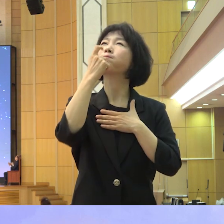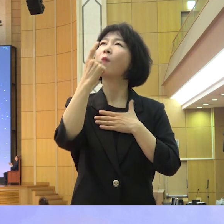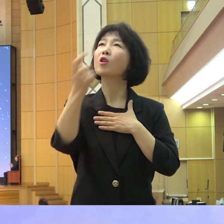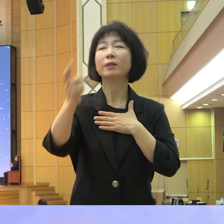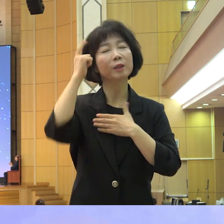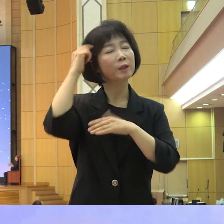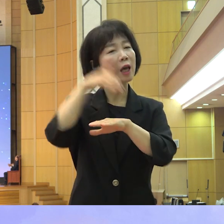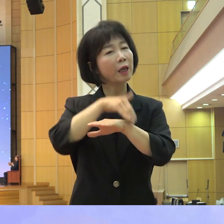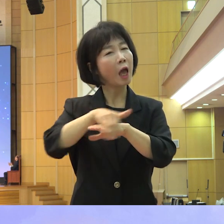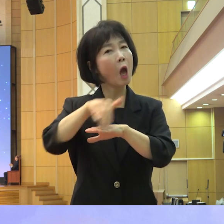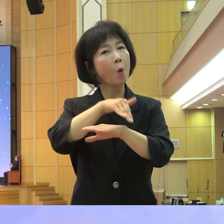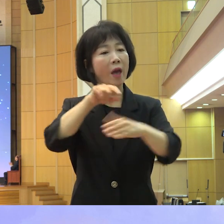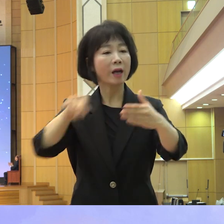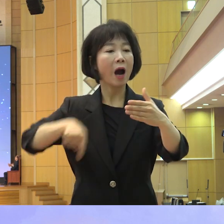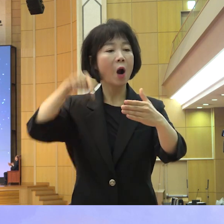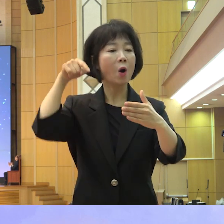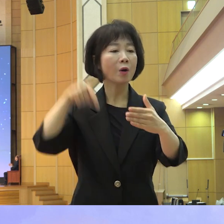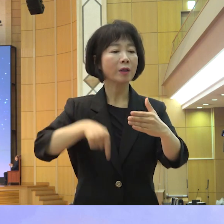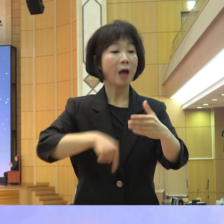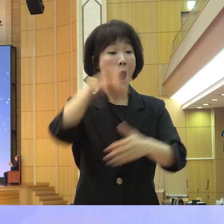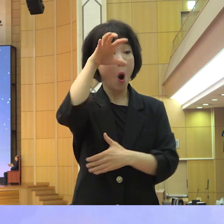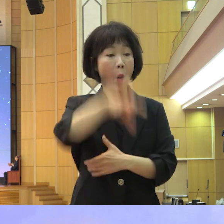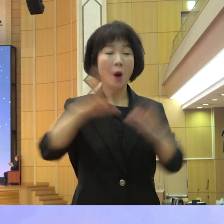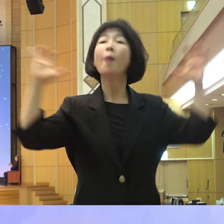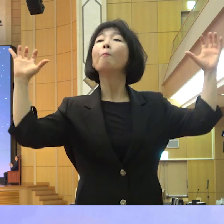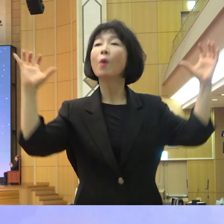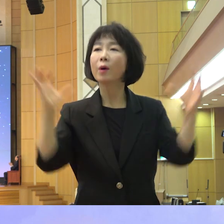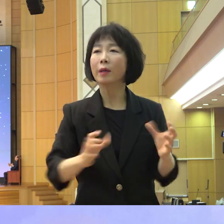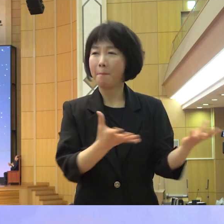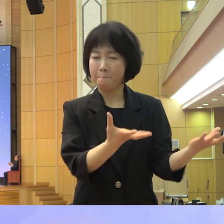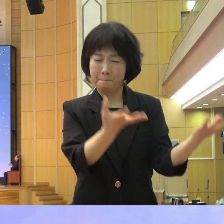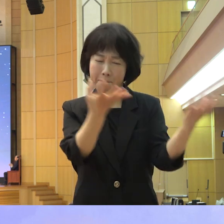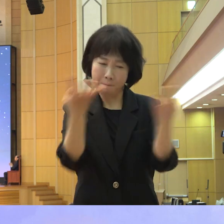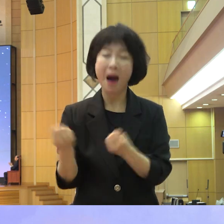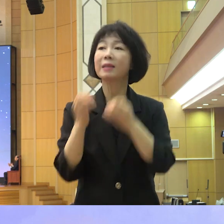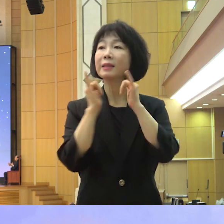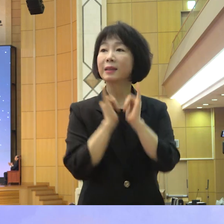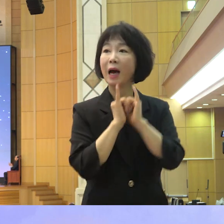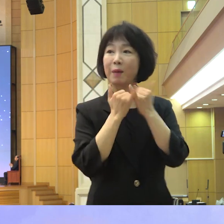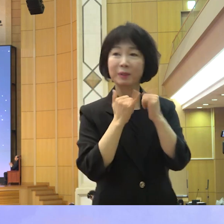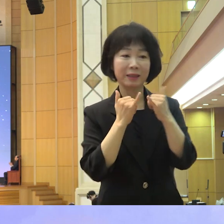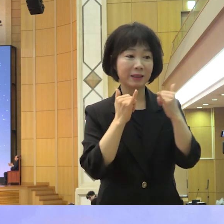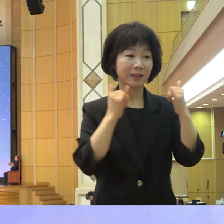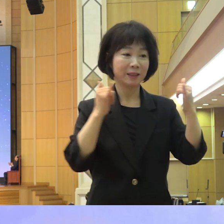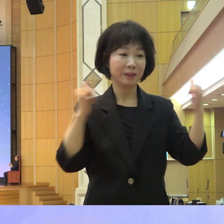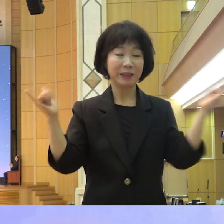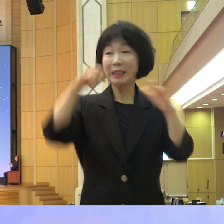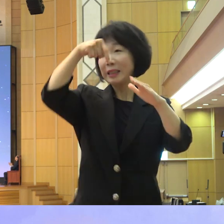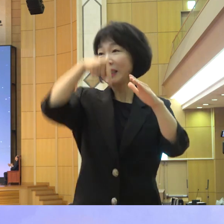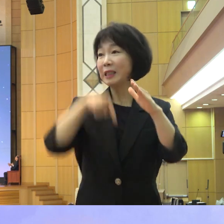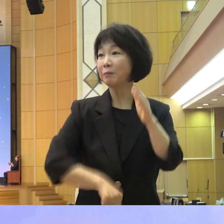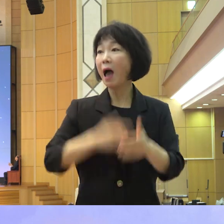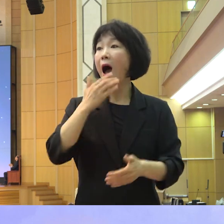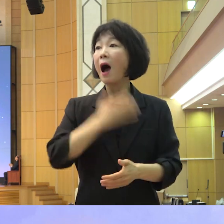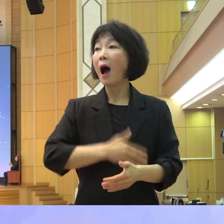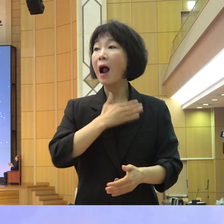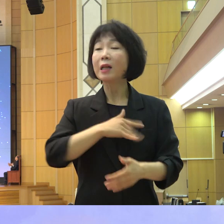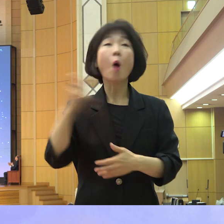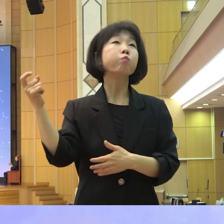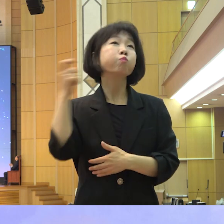계획 가운데 한자리에 모인 많은 사람들, 깊이